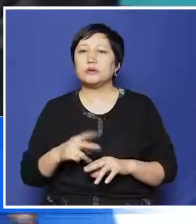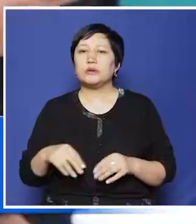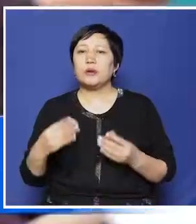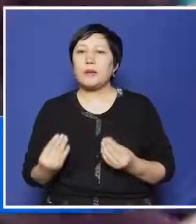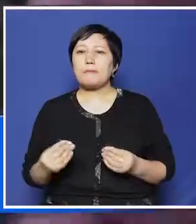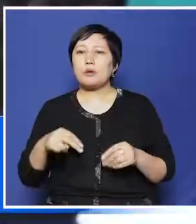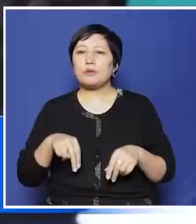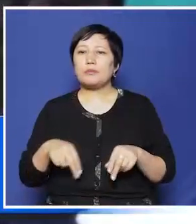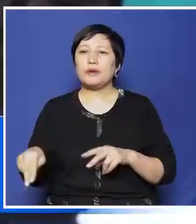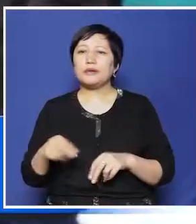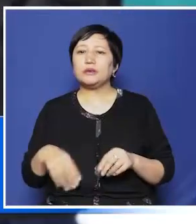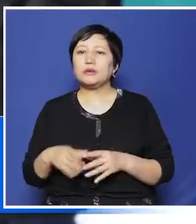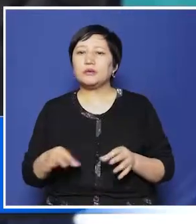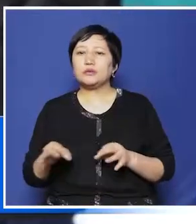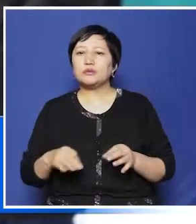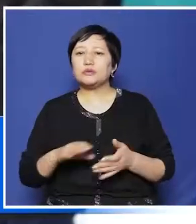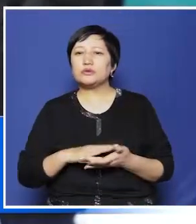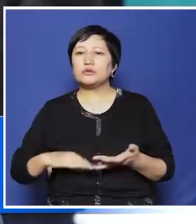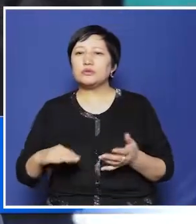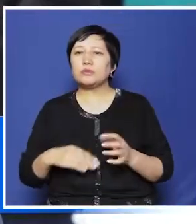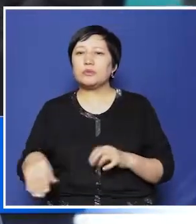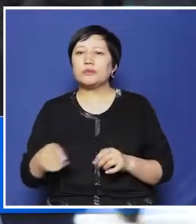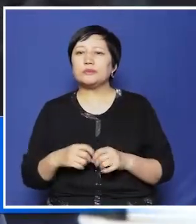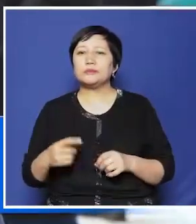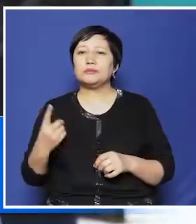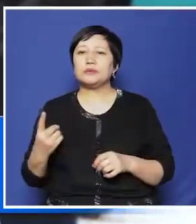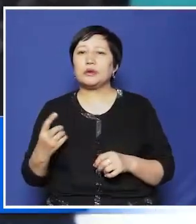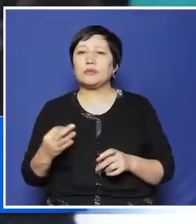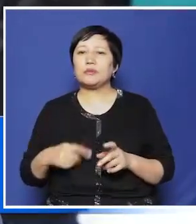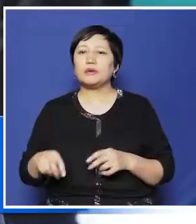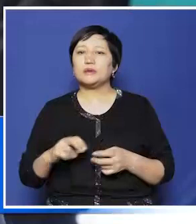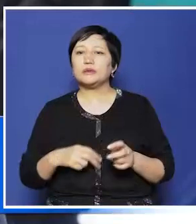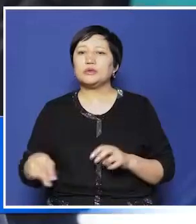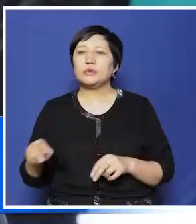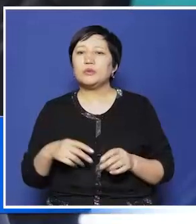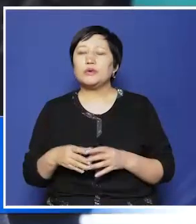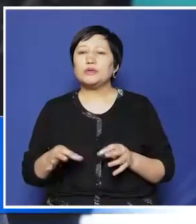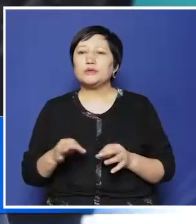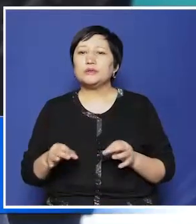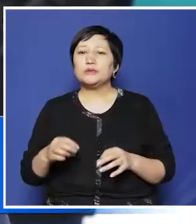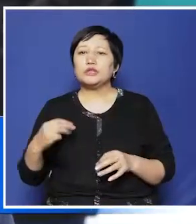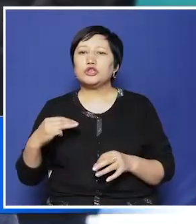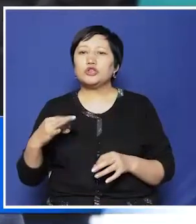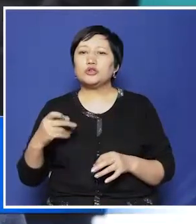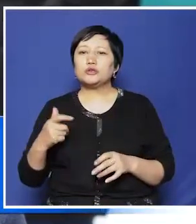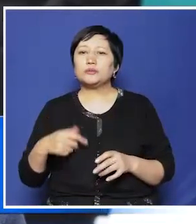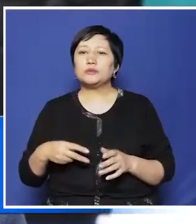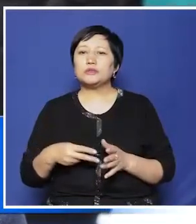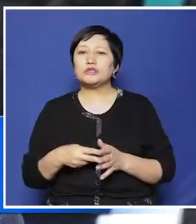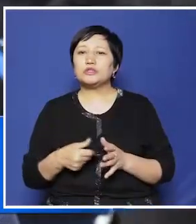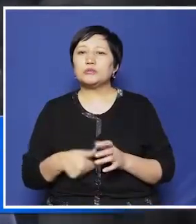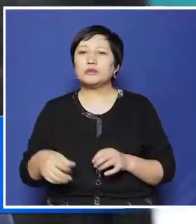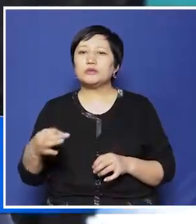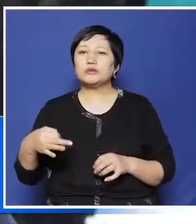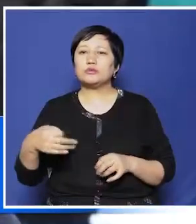бүгін партияның ұсынысы бойынша бір мандатты жүйе бойынша Түркістан облысындағы 26